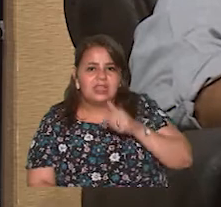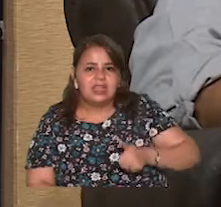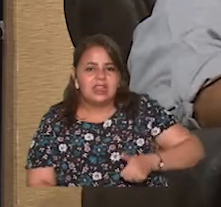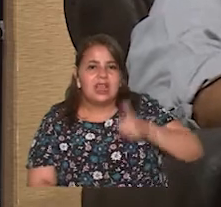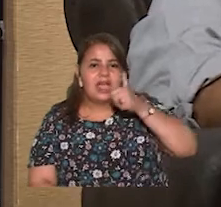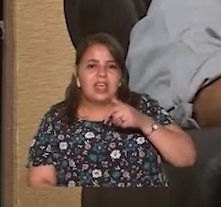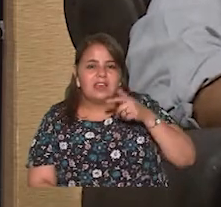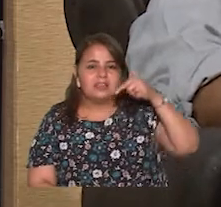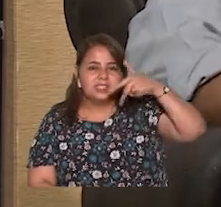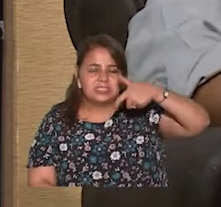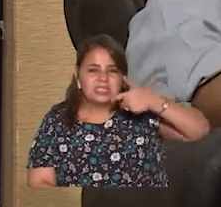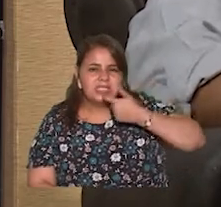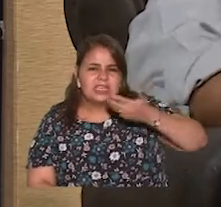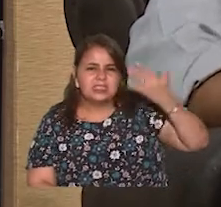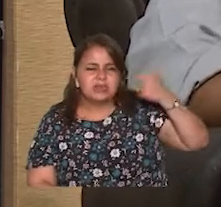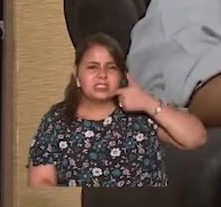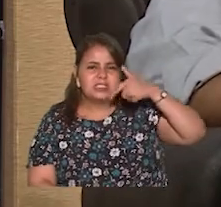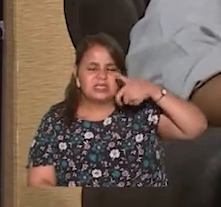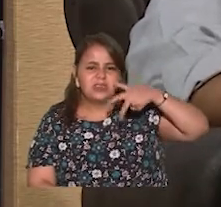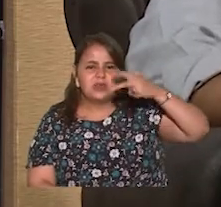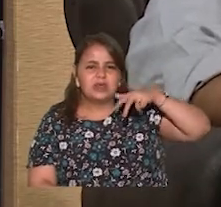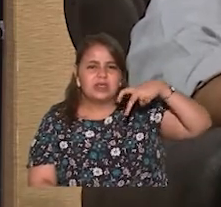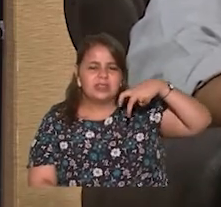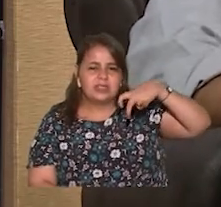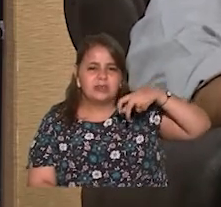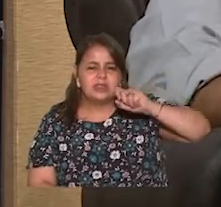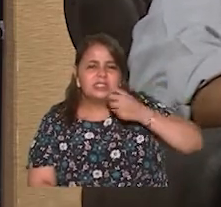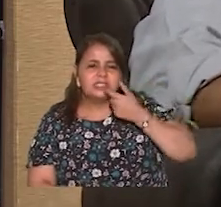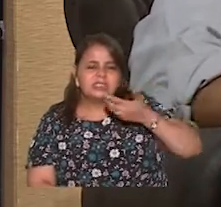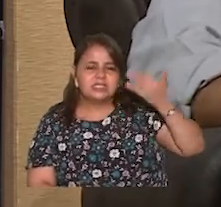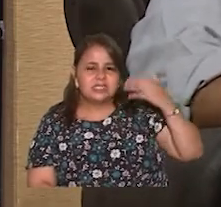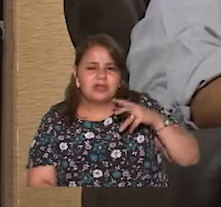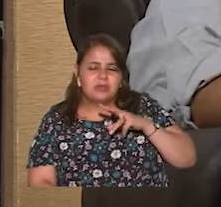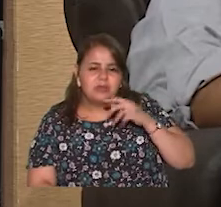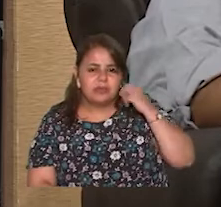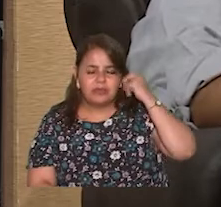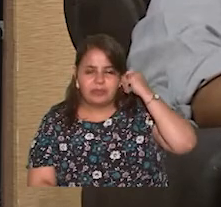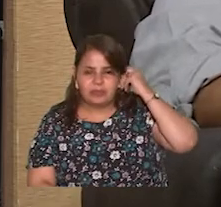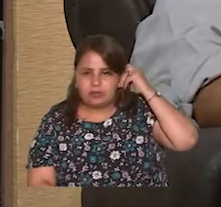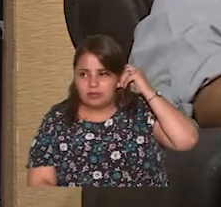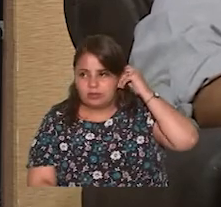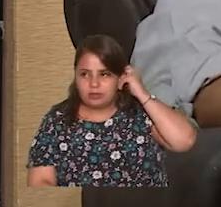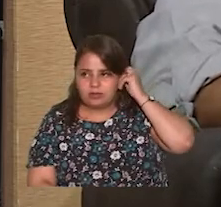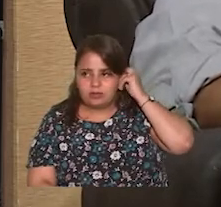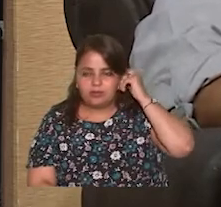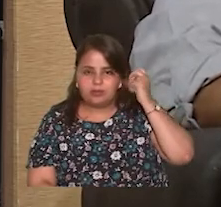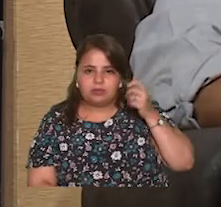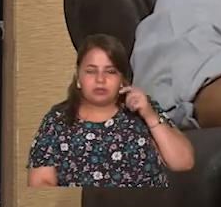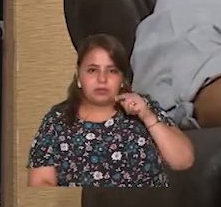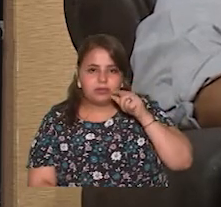الستينات في الثمانينات من ايام لما كانت المزامير والامثال بتتكتب، ده انت محتاج ان انت تبقى حتى في